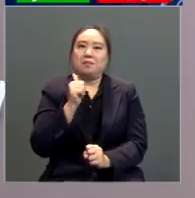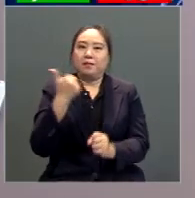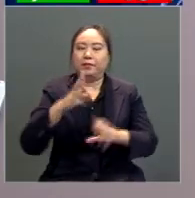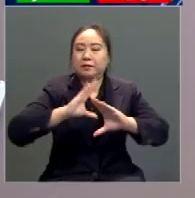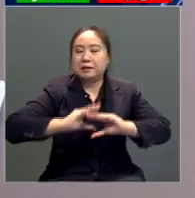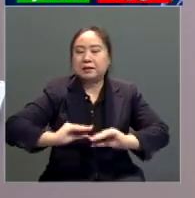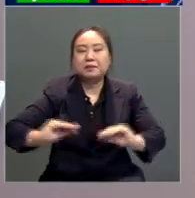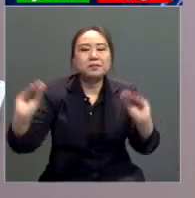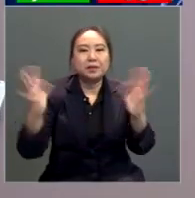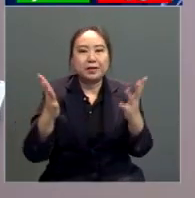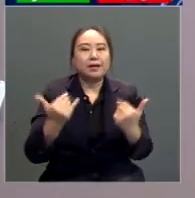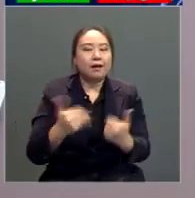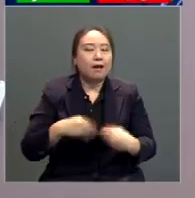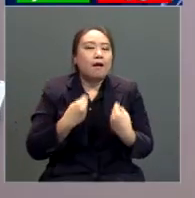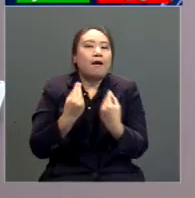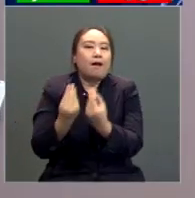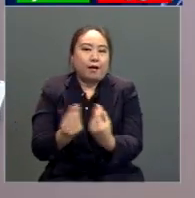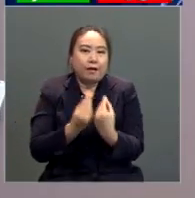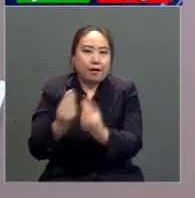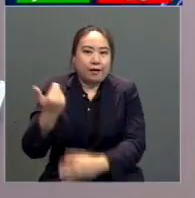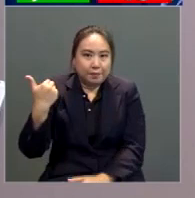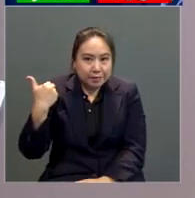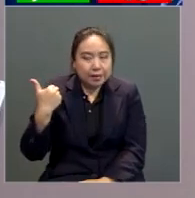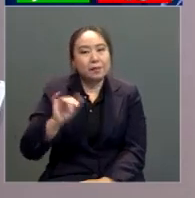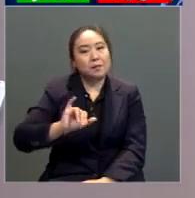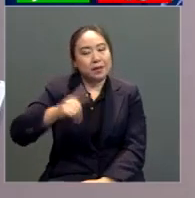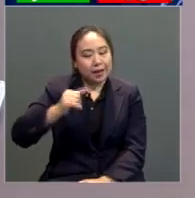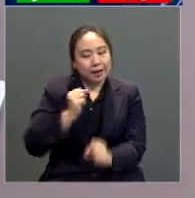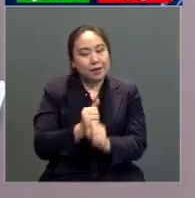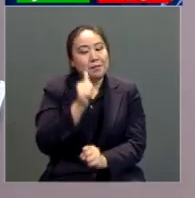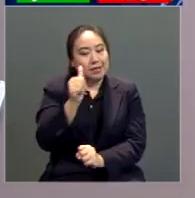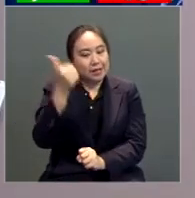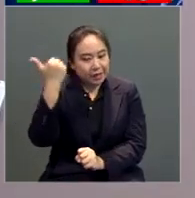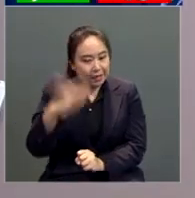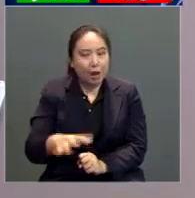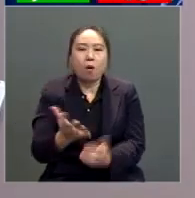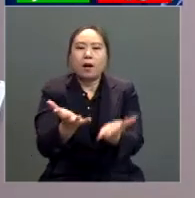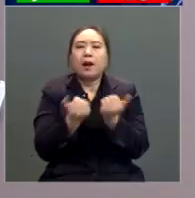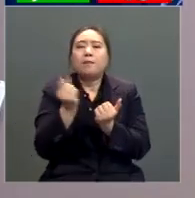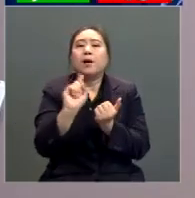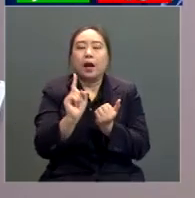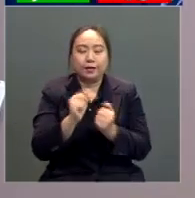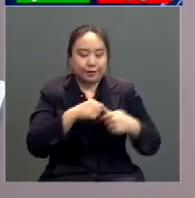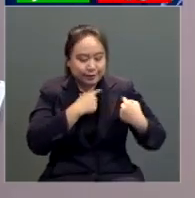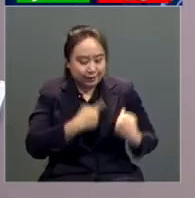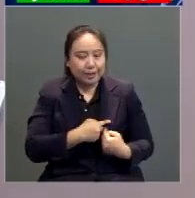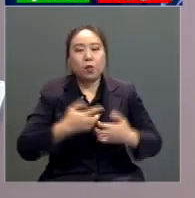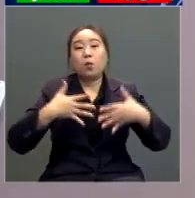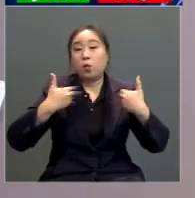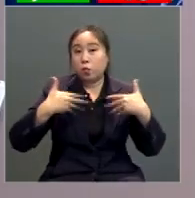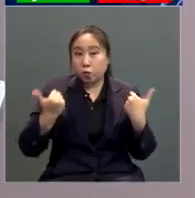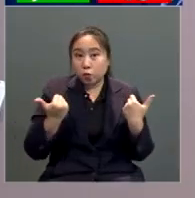ต่อกับพวกเราอาจจะไม่ได้เป็นอย่างอื่นอาจจะได้เพียงแค่ความสุขใจอาจจะได้เพียงแค่